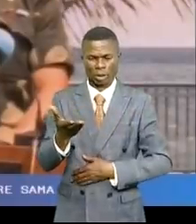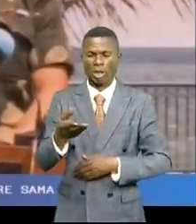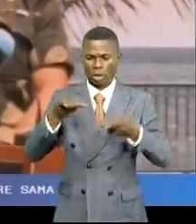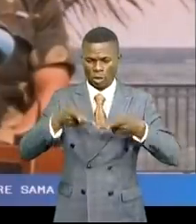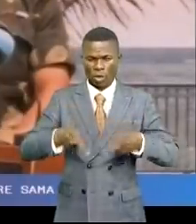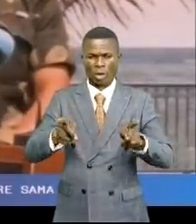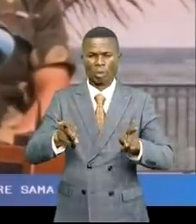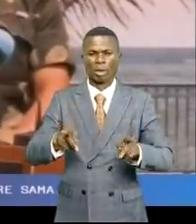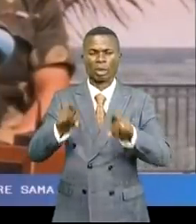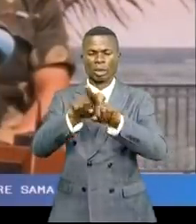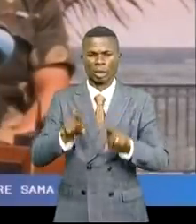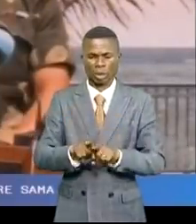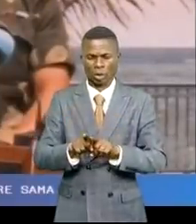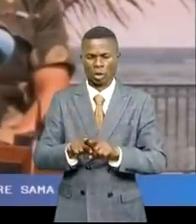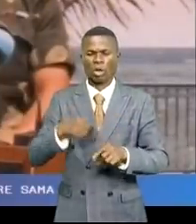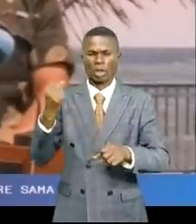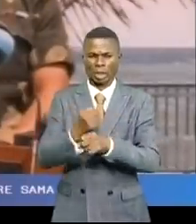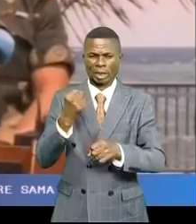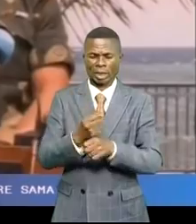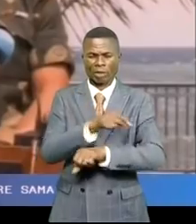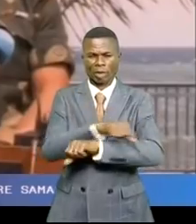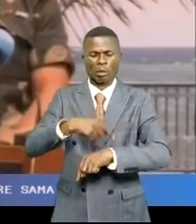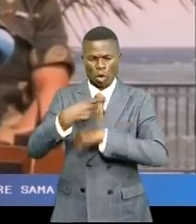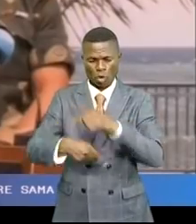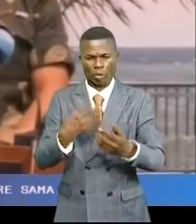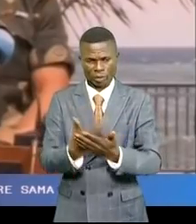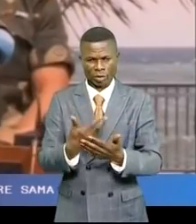j'autorise également la reprise des activités administratives,